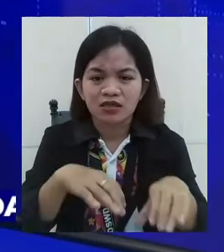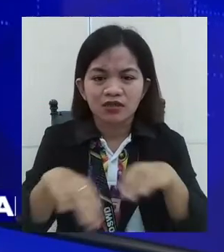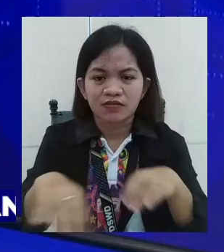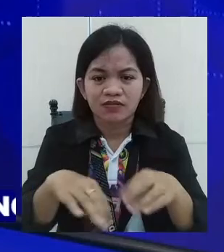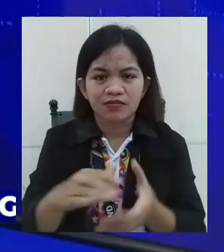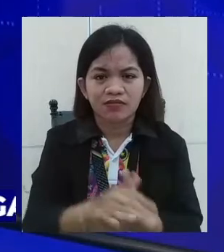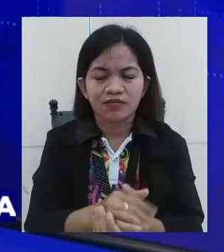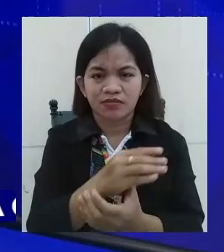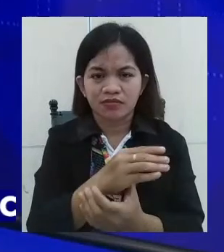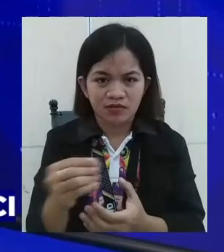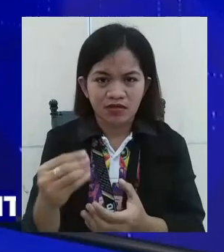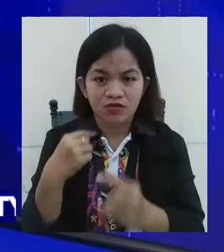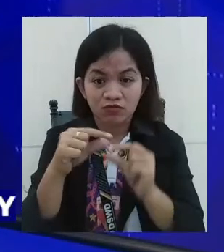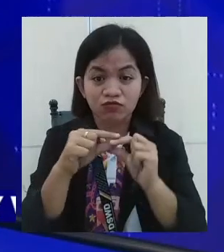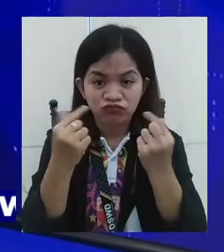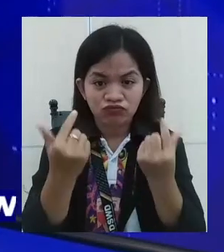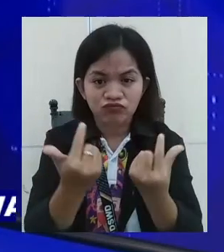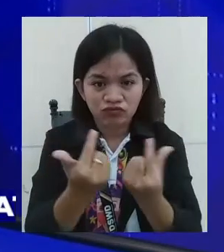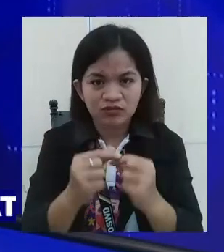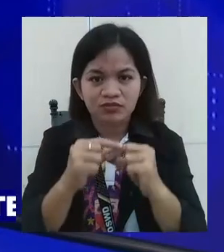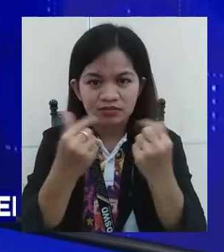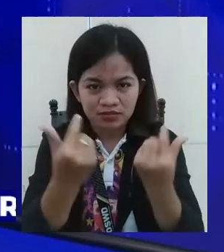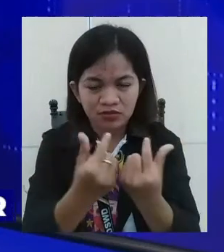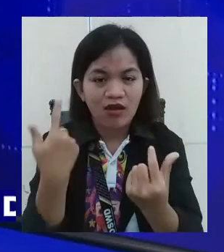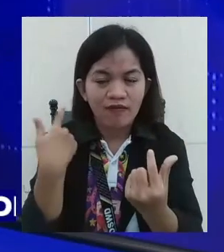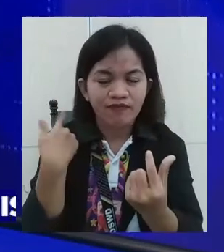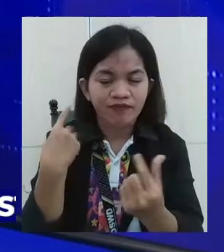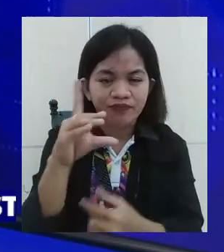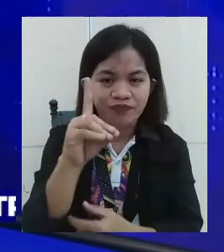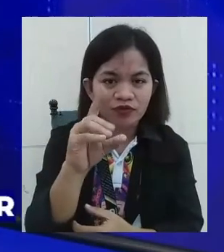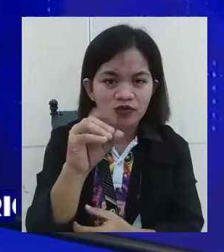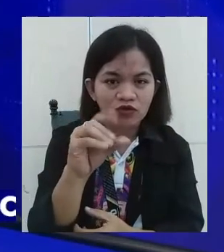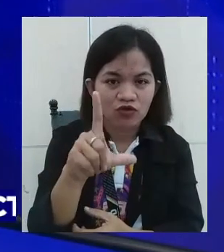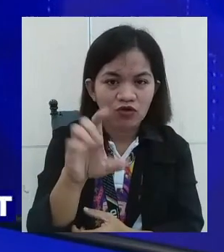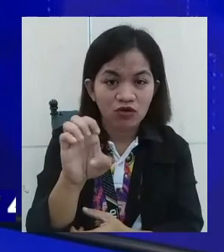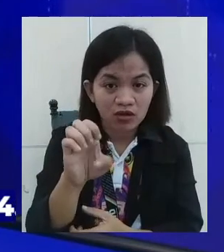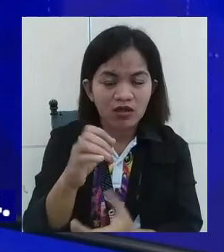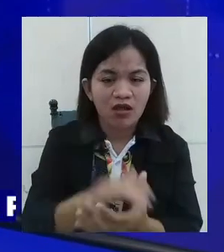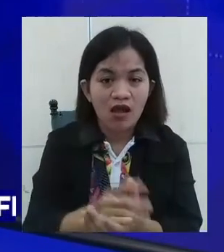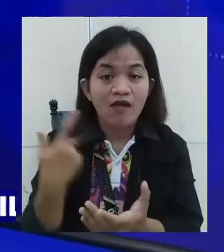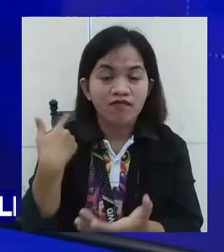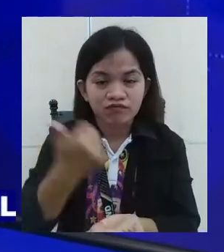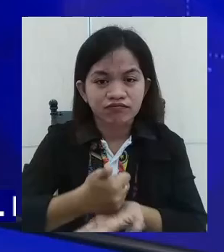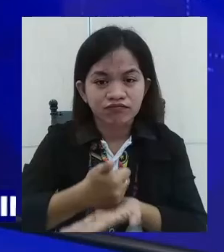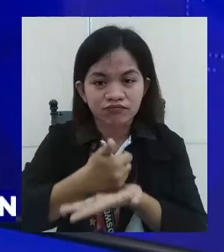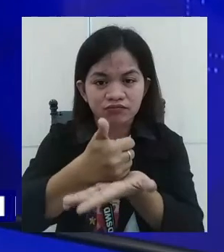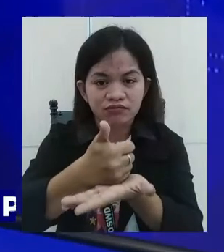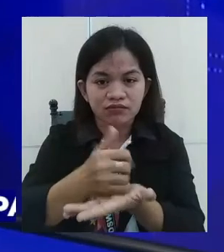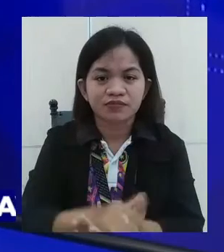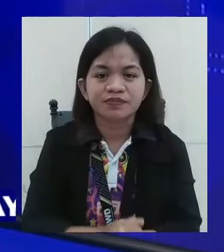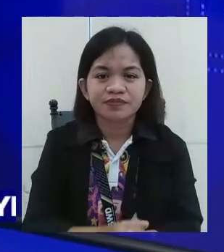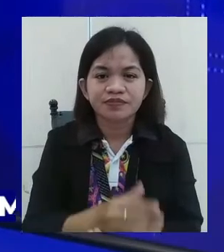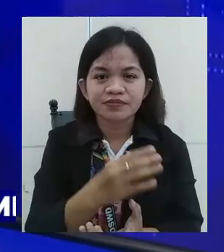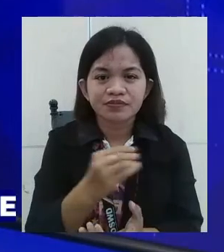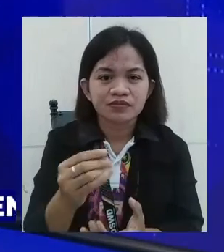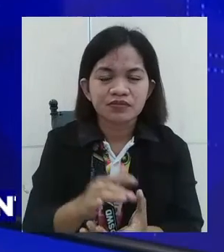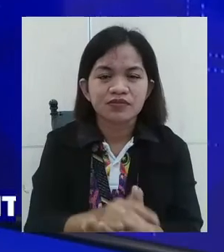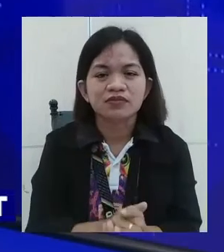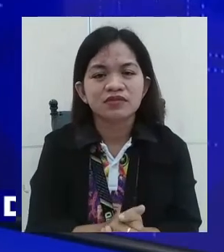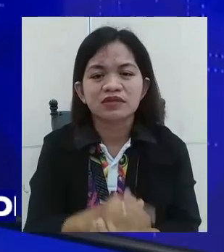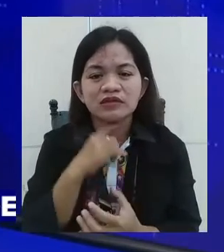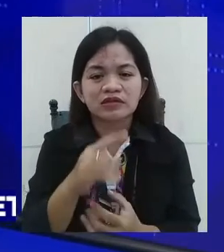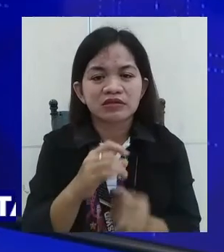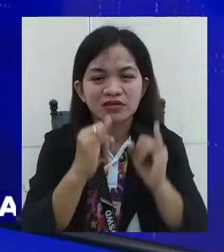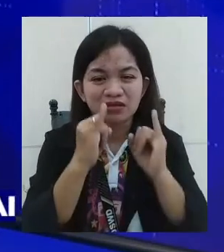group. Kasi halimbawa, yung DOLE, mayroon silang group assistance para sa livelihood. Hindi ho yun individual eh. So mas mainam